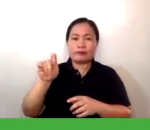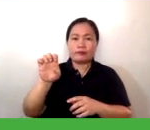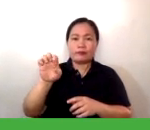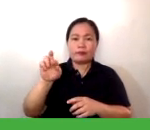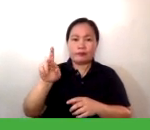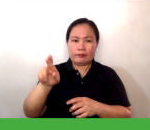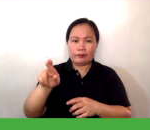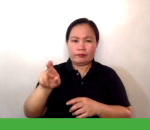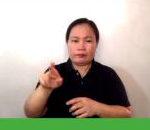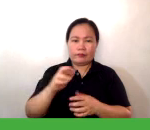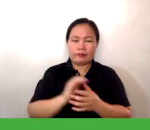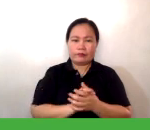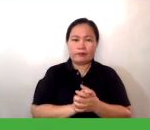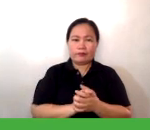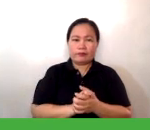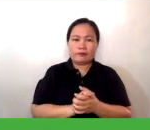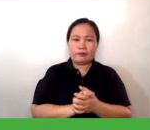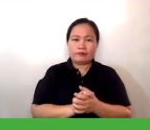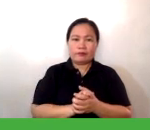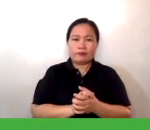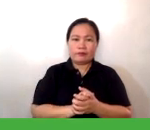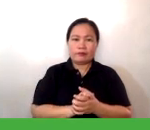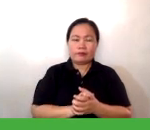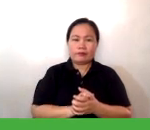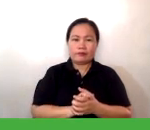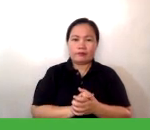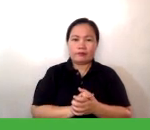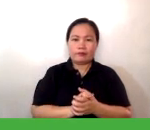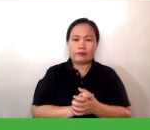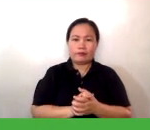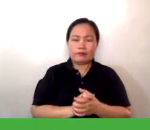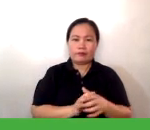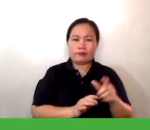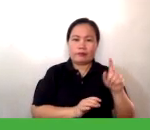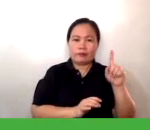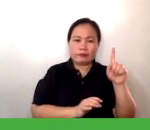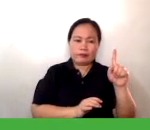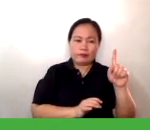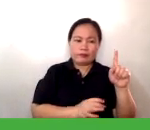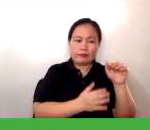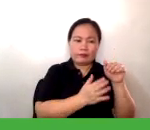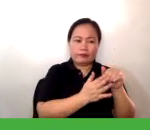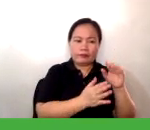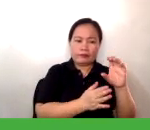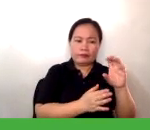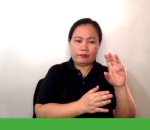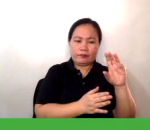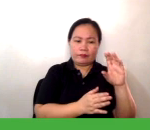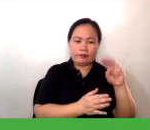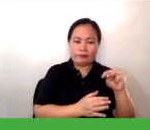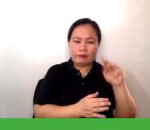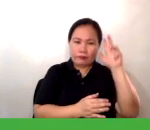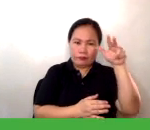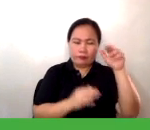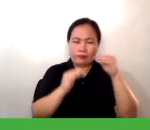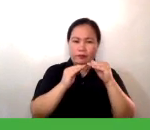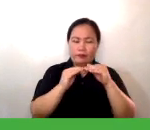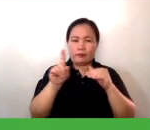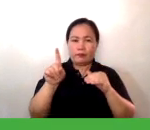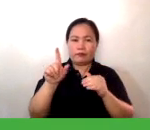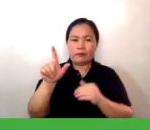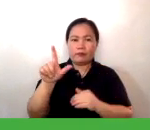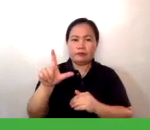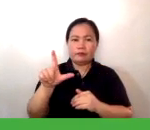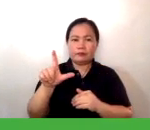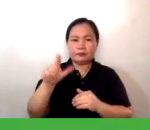therefore, 225 liters siya. Kasi for every 1,000 cubic centimeters, that is equivalent to